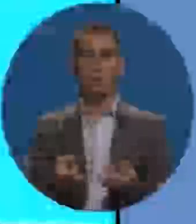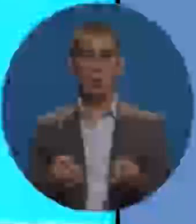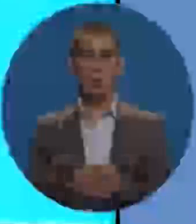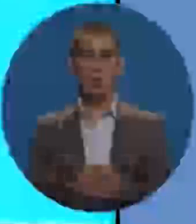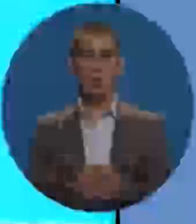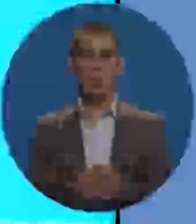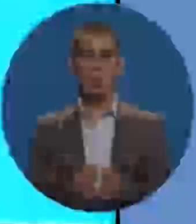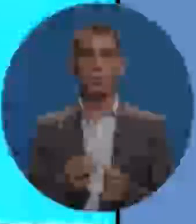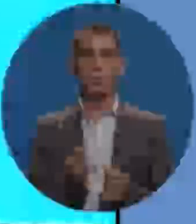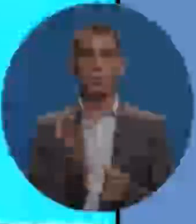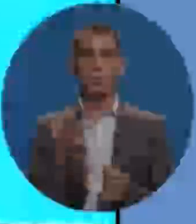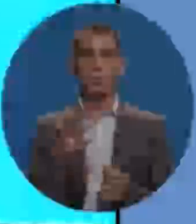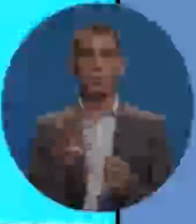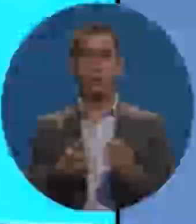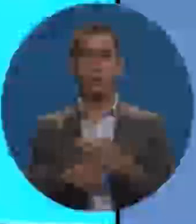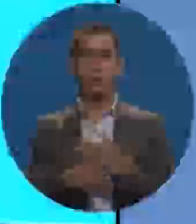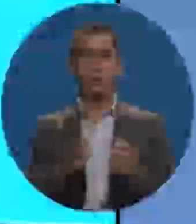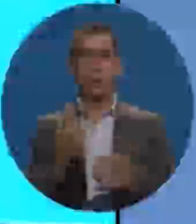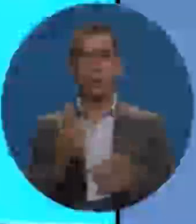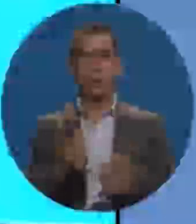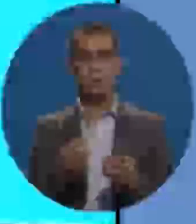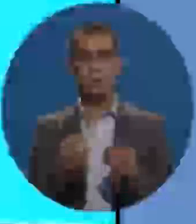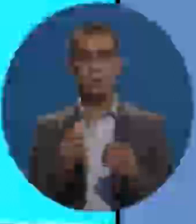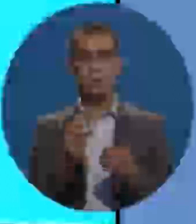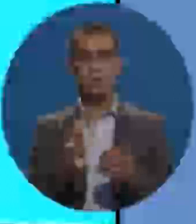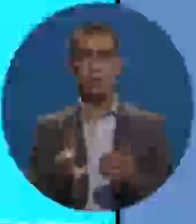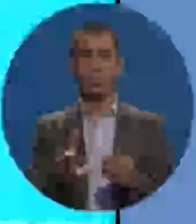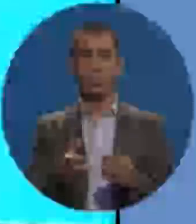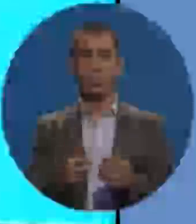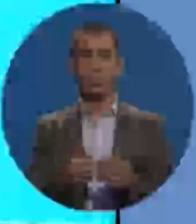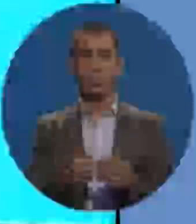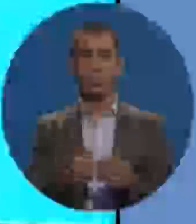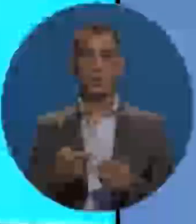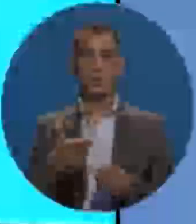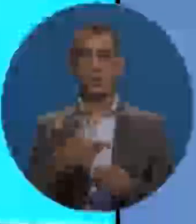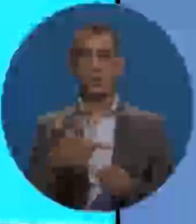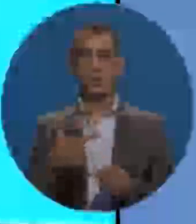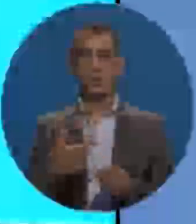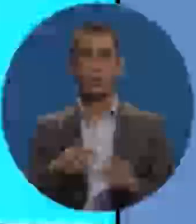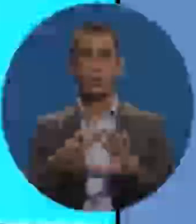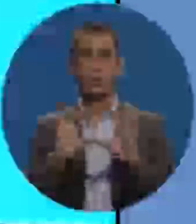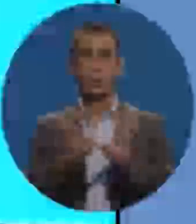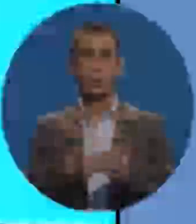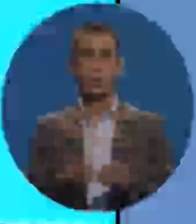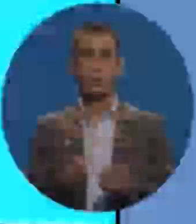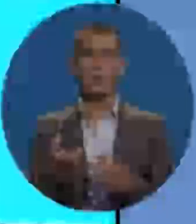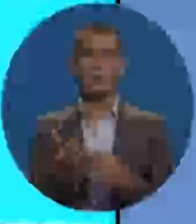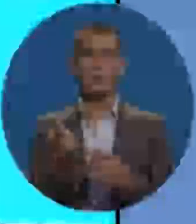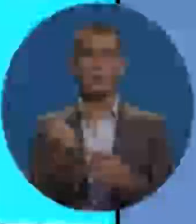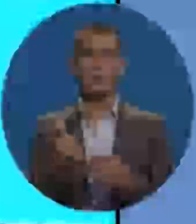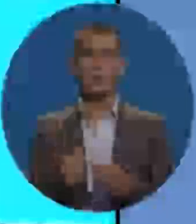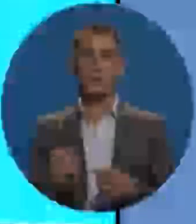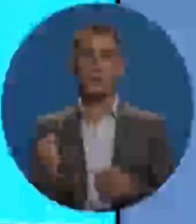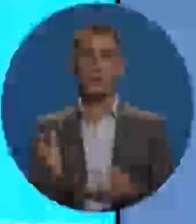керек. Демек, 3-тен 1-і 30 дана гвоздика гүллері болса, барлық